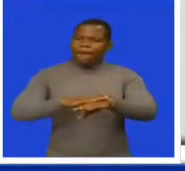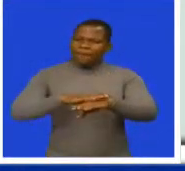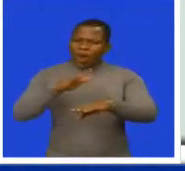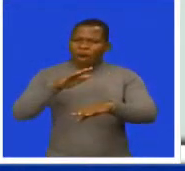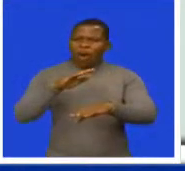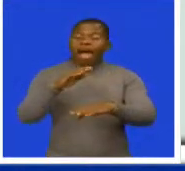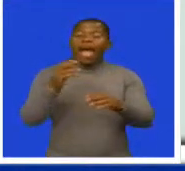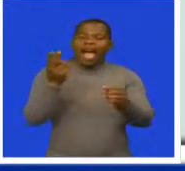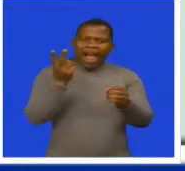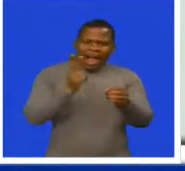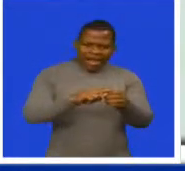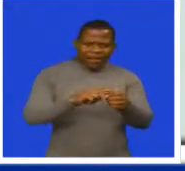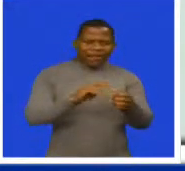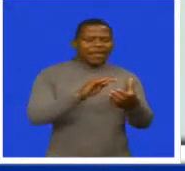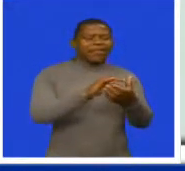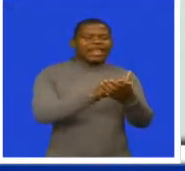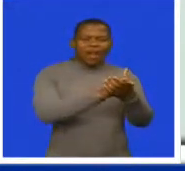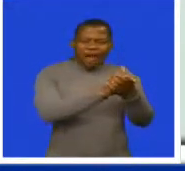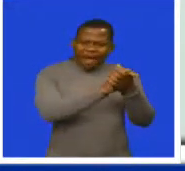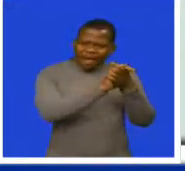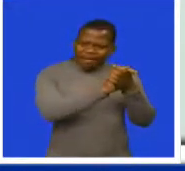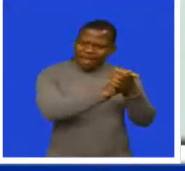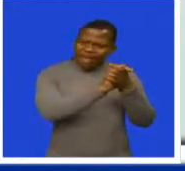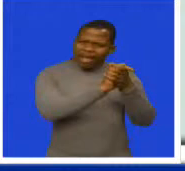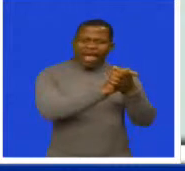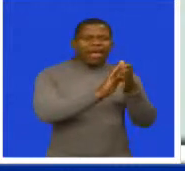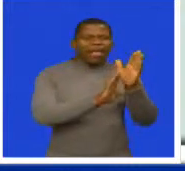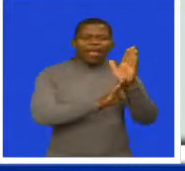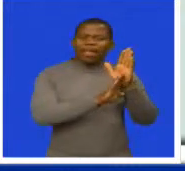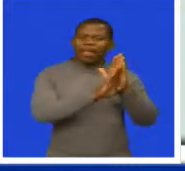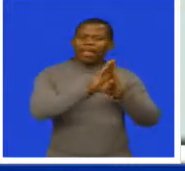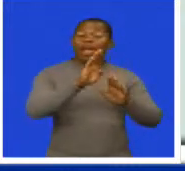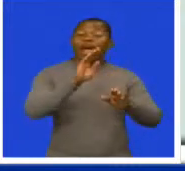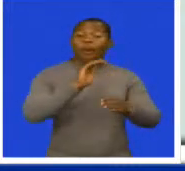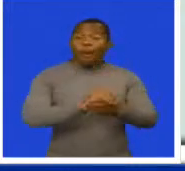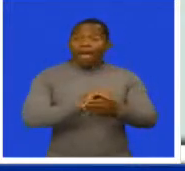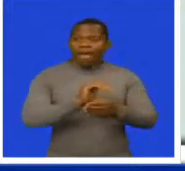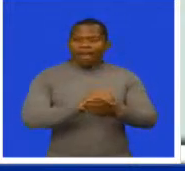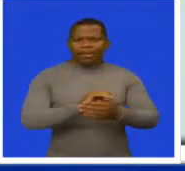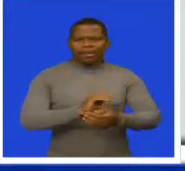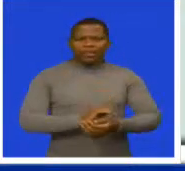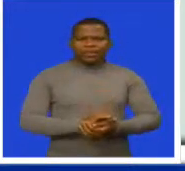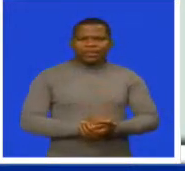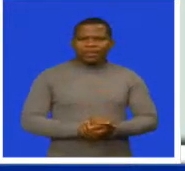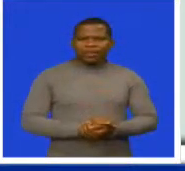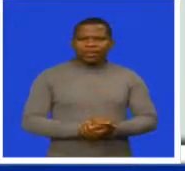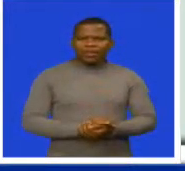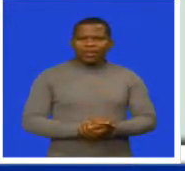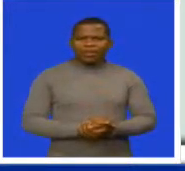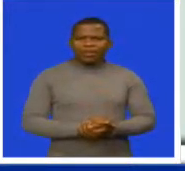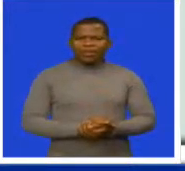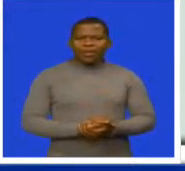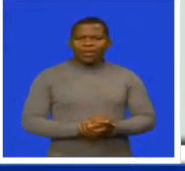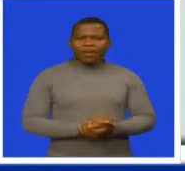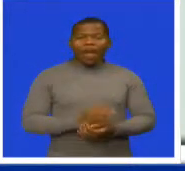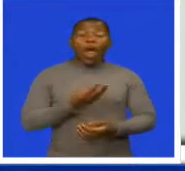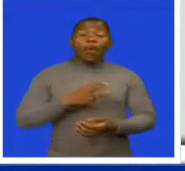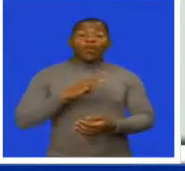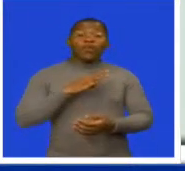kusitwa nguyelo mele live laseNdiya lapha kangwane kuthi sinalo luhla lapho bafise